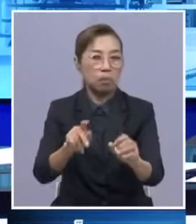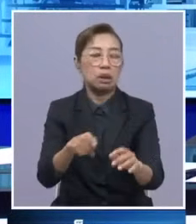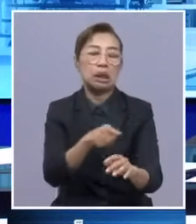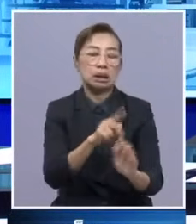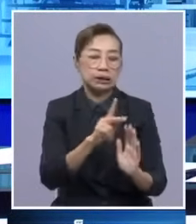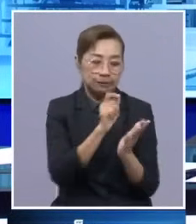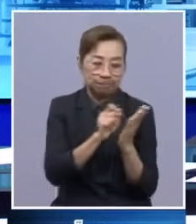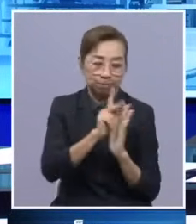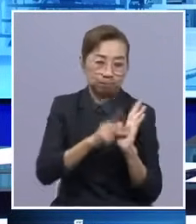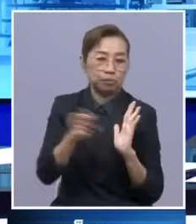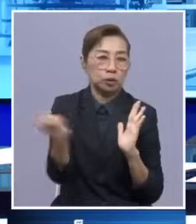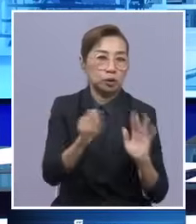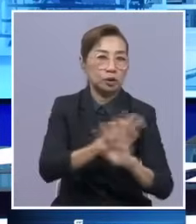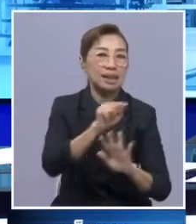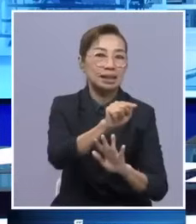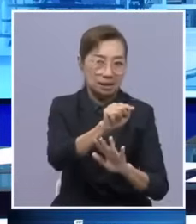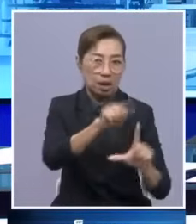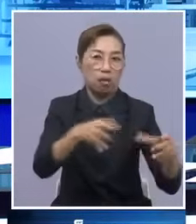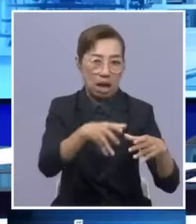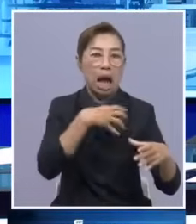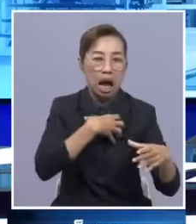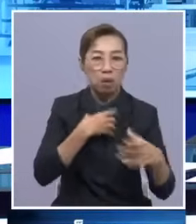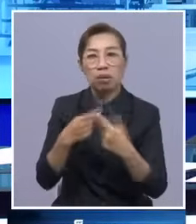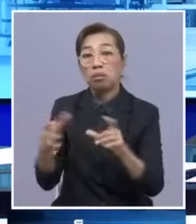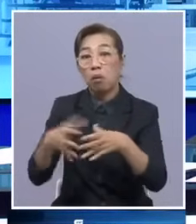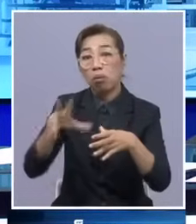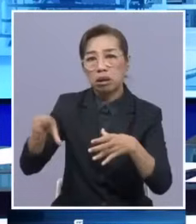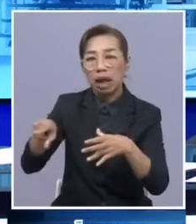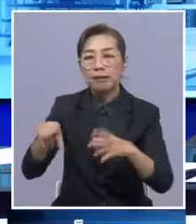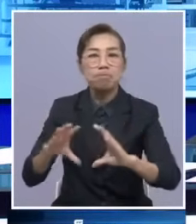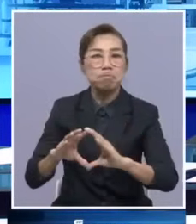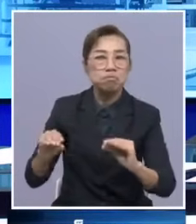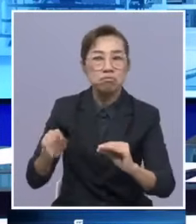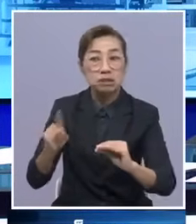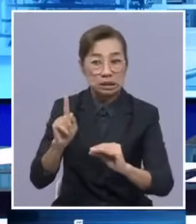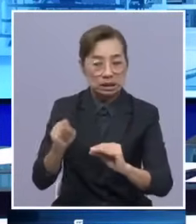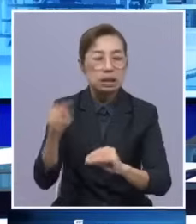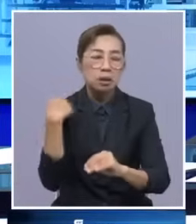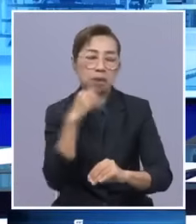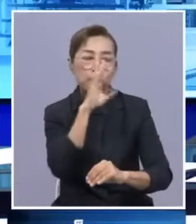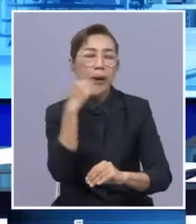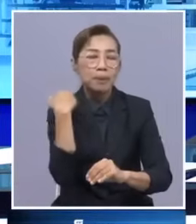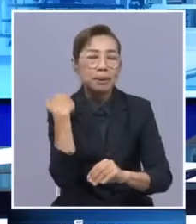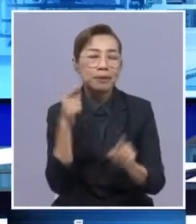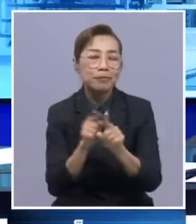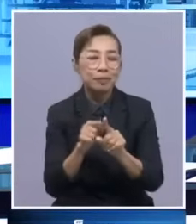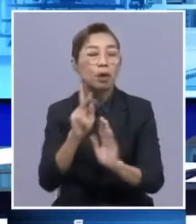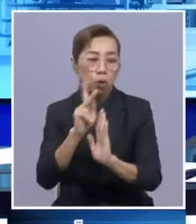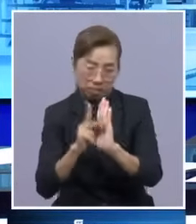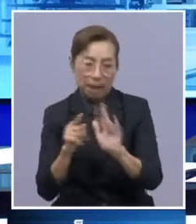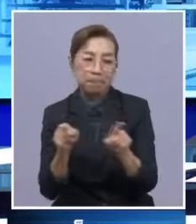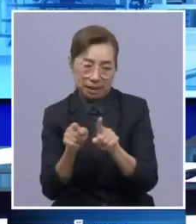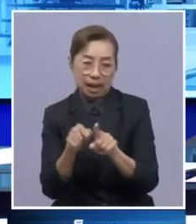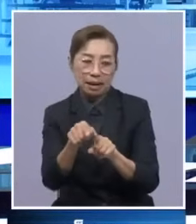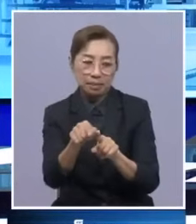ฐบาลอย่างเพื่อไทยนั้นยังคงมีท่าทีที่นิ่งเงียบในเรื่องนี้แม้จะมีออกมาบ้างว่าเดี๋ยวจะเสนอกฎหมายเ